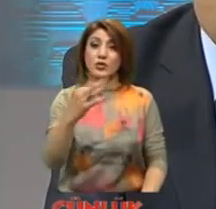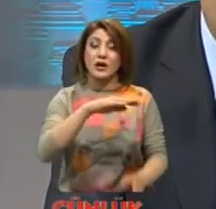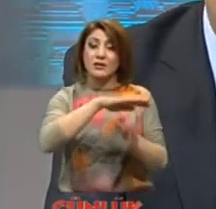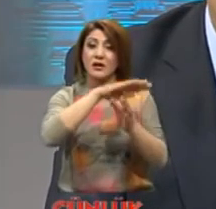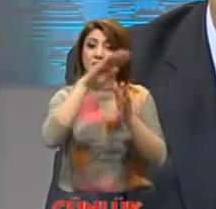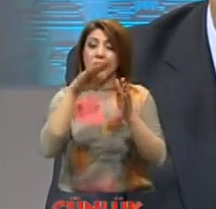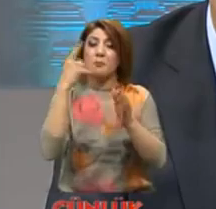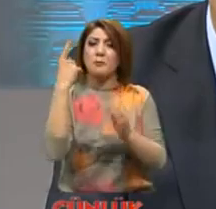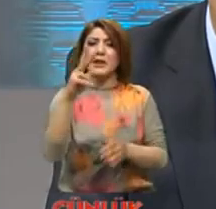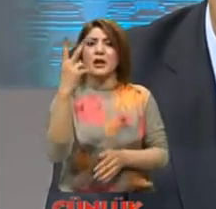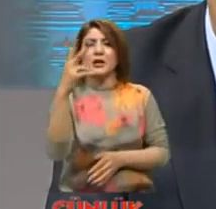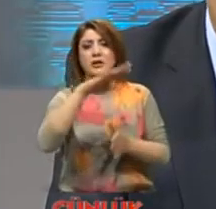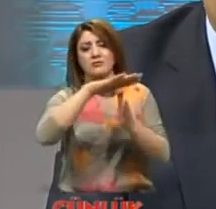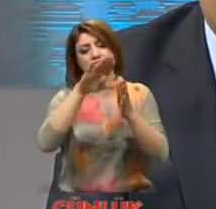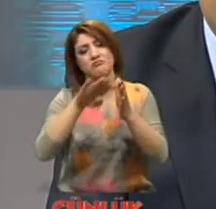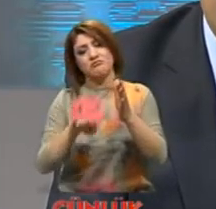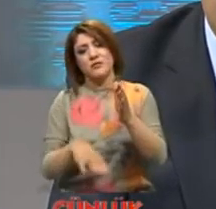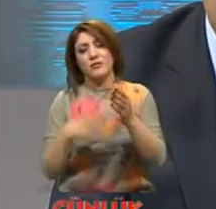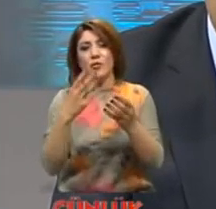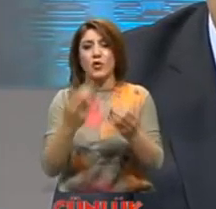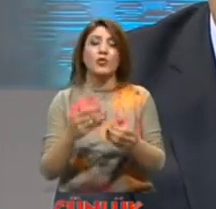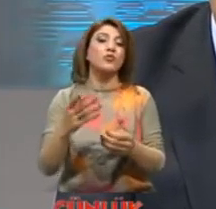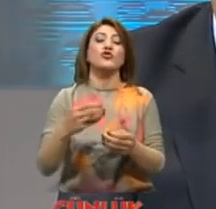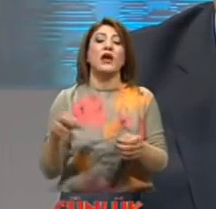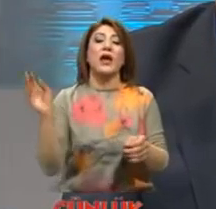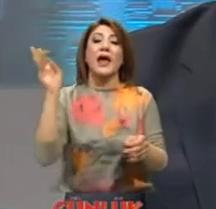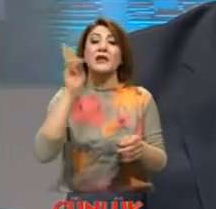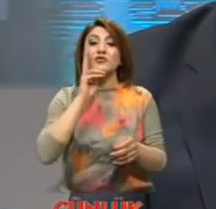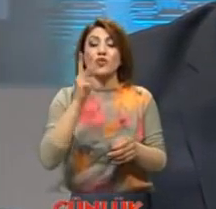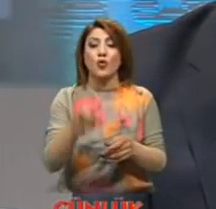cezası %2'lere düşmüş. En sorunlu okullarımızdan.